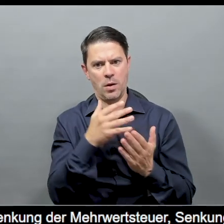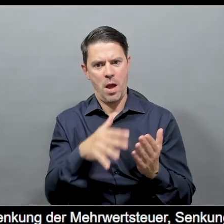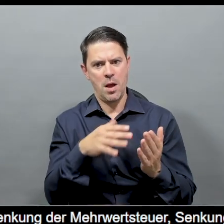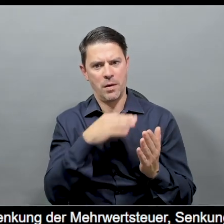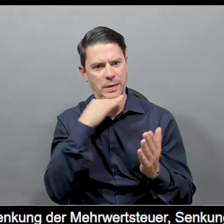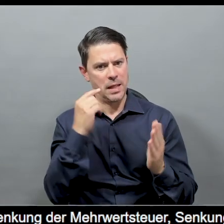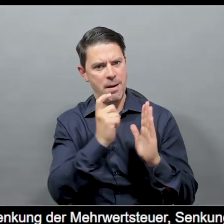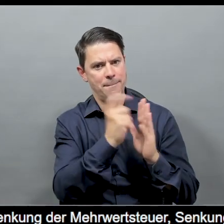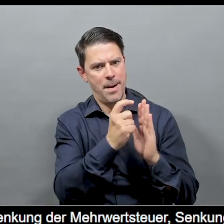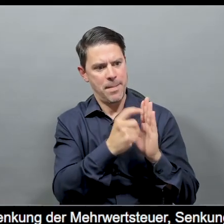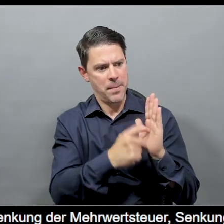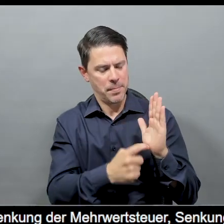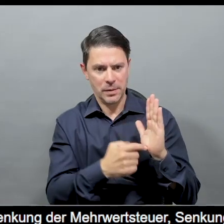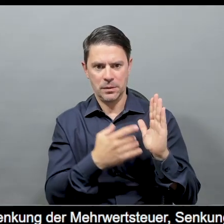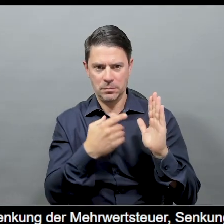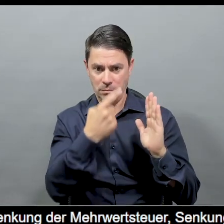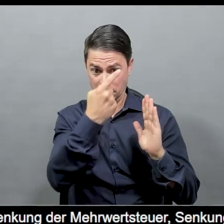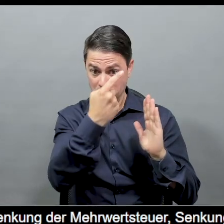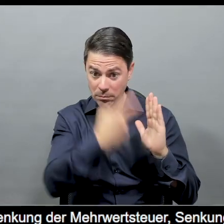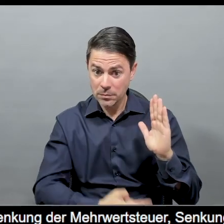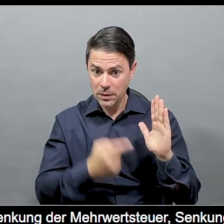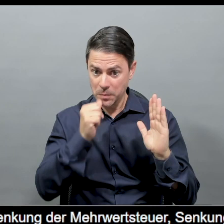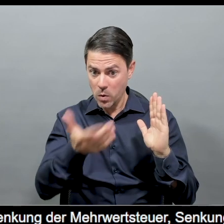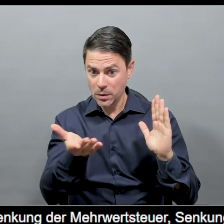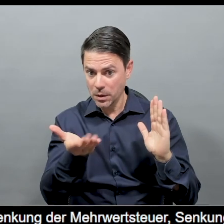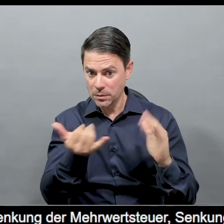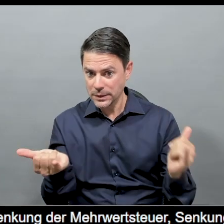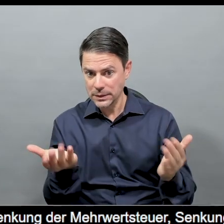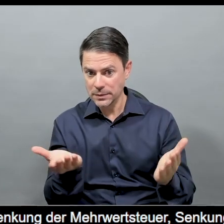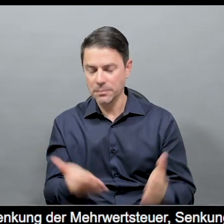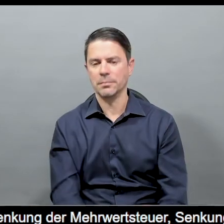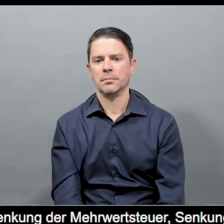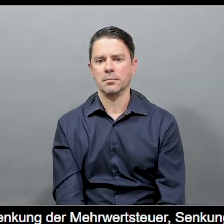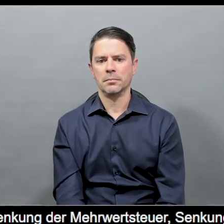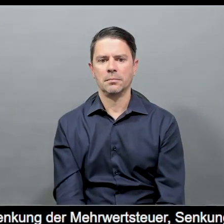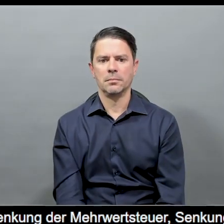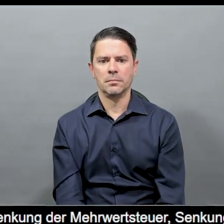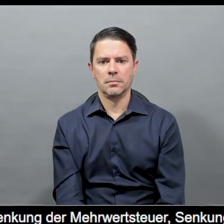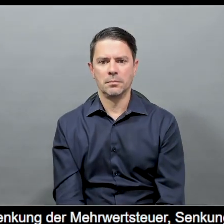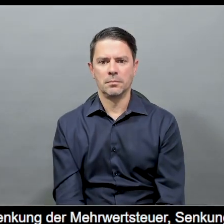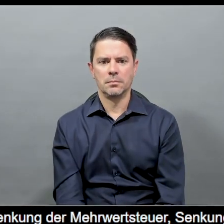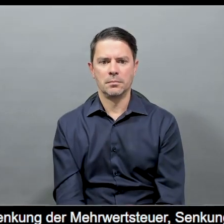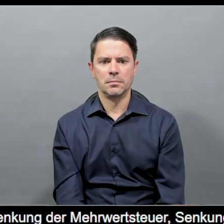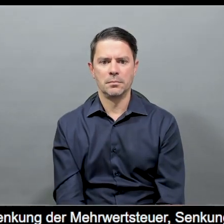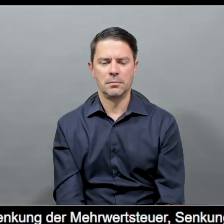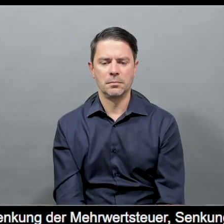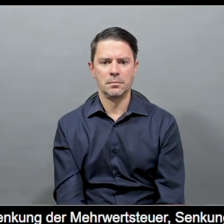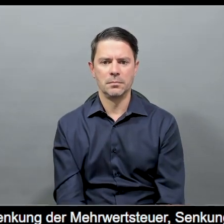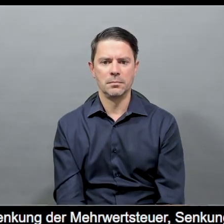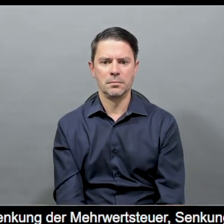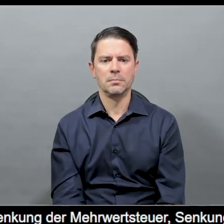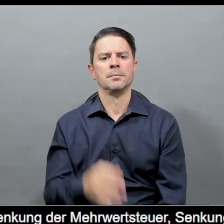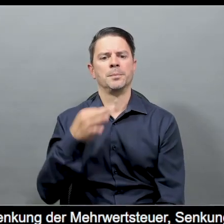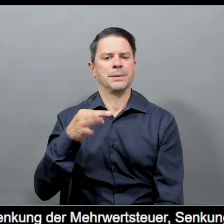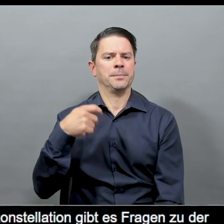Ministerpräsident wird diese Punkte, die er mehrfach auch mit voller Rückendeckung des Bayerischen Kabinetts insgesamt